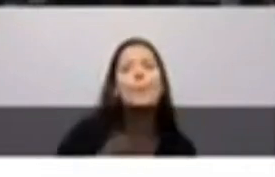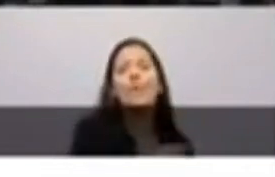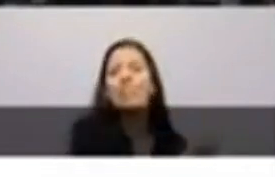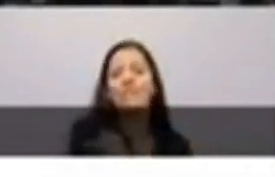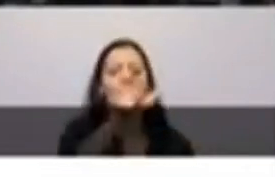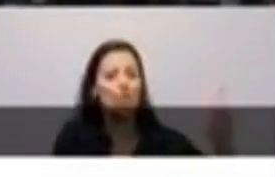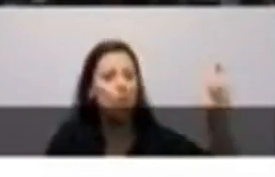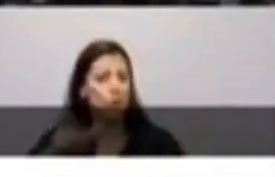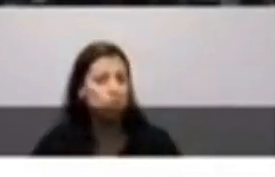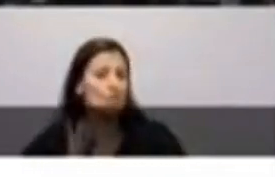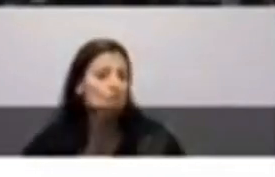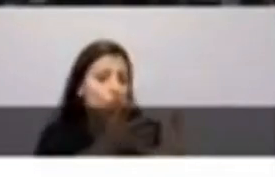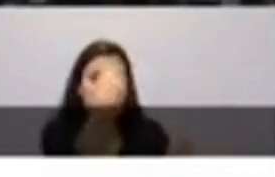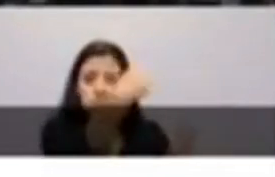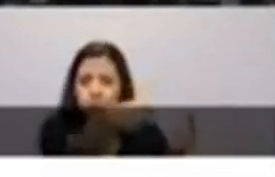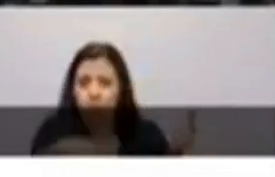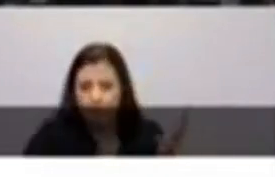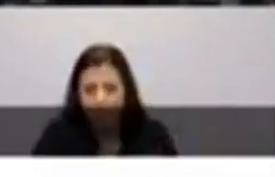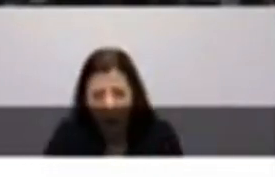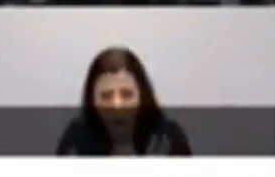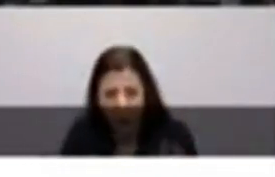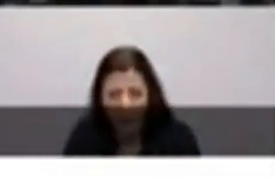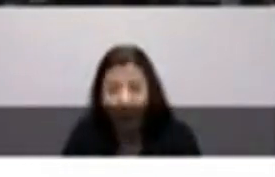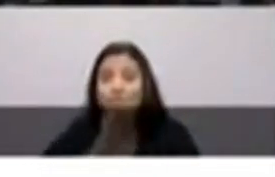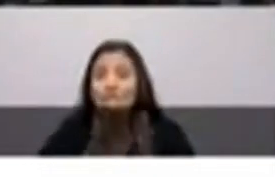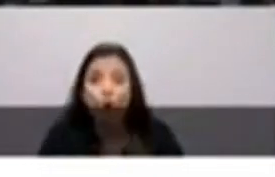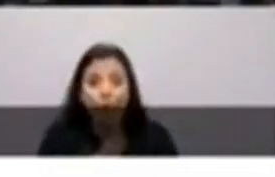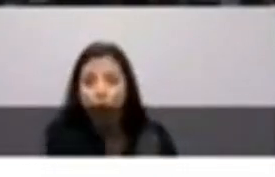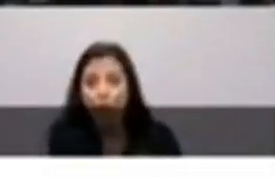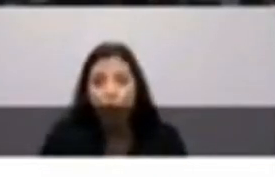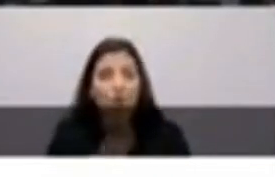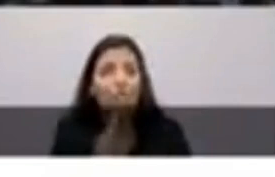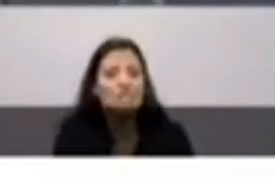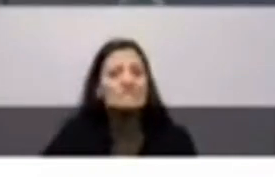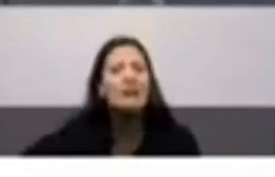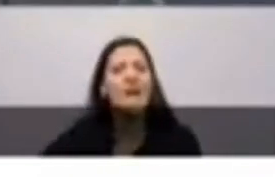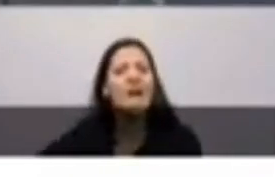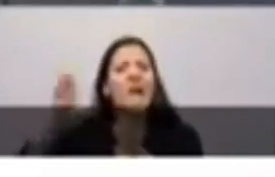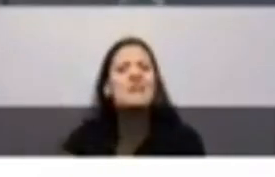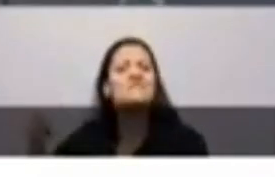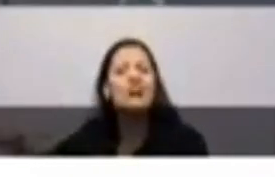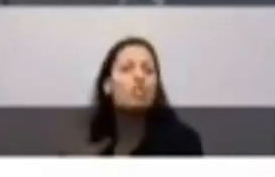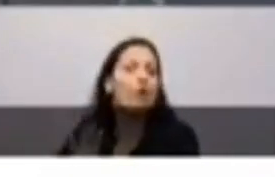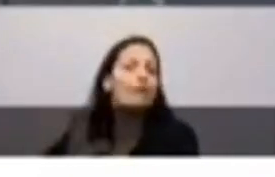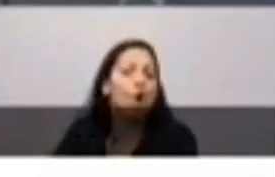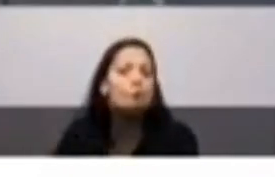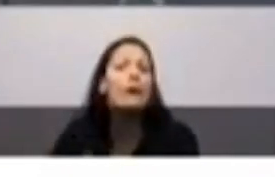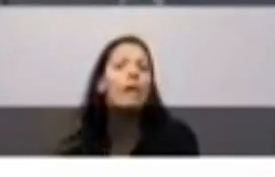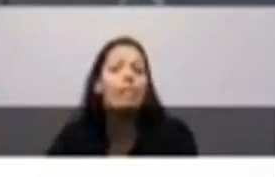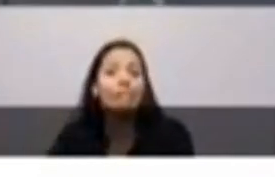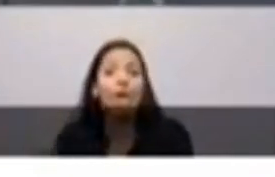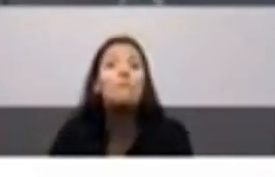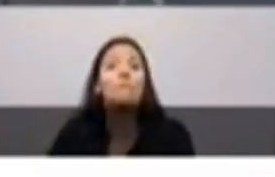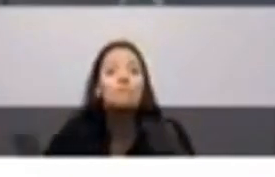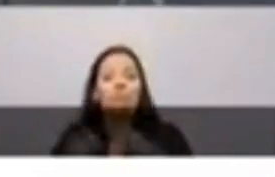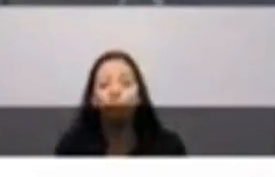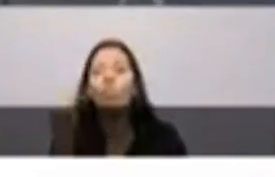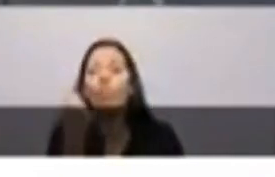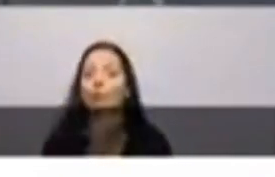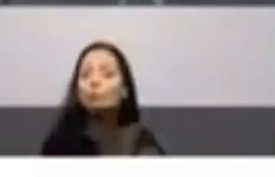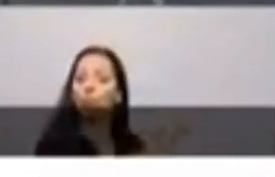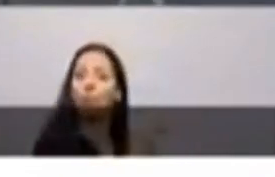c'était Lula, le président du Brésil. Alors que l'Argentine et le Brésil sont de grands partenaires commerciaux, que ce sont tous les deux